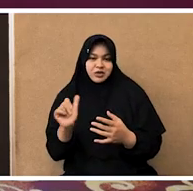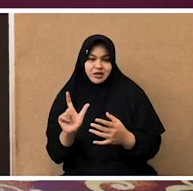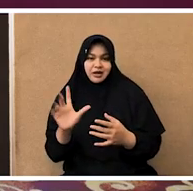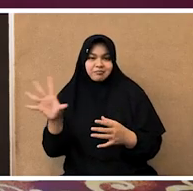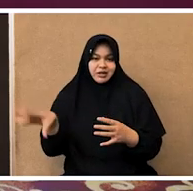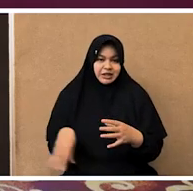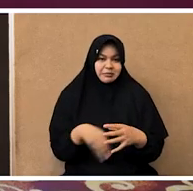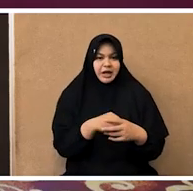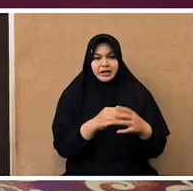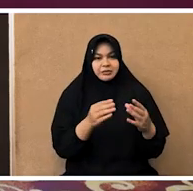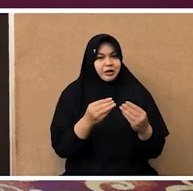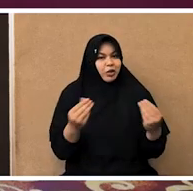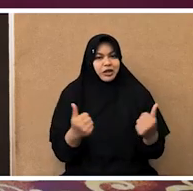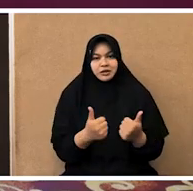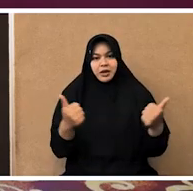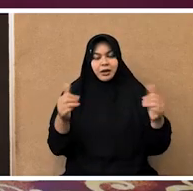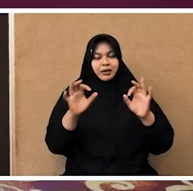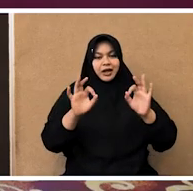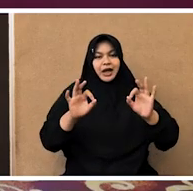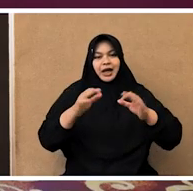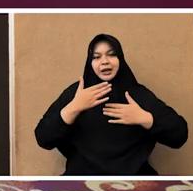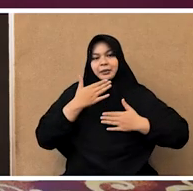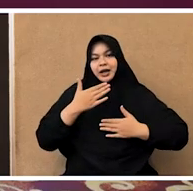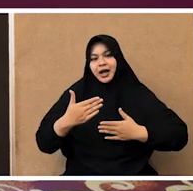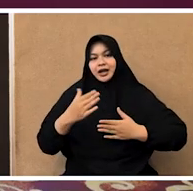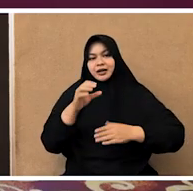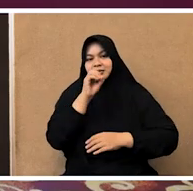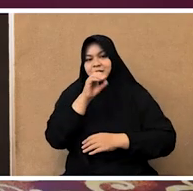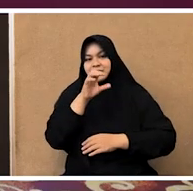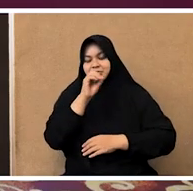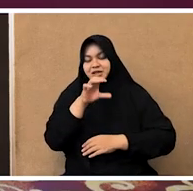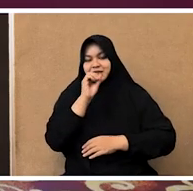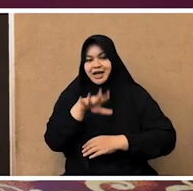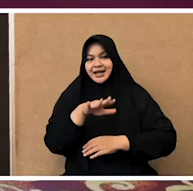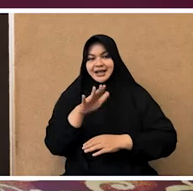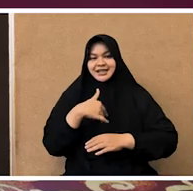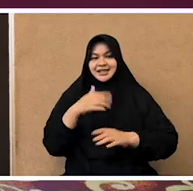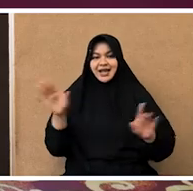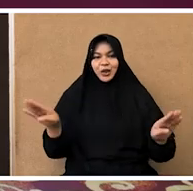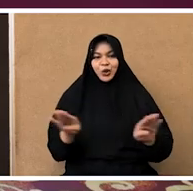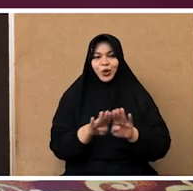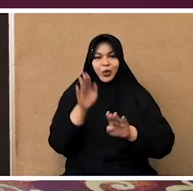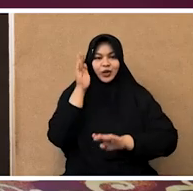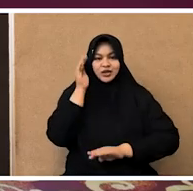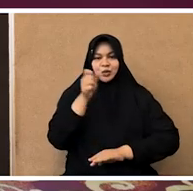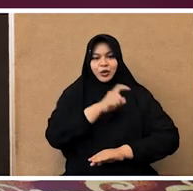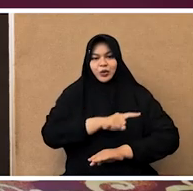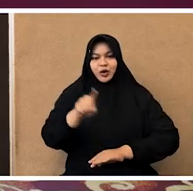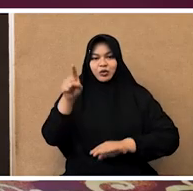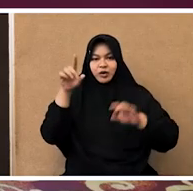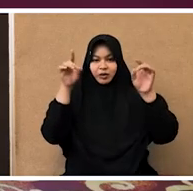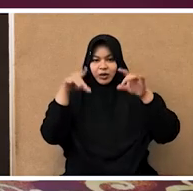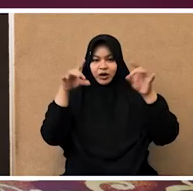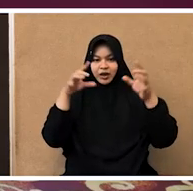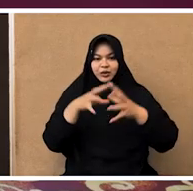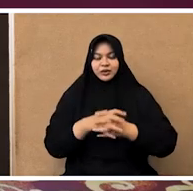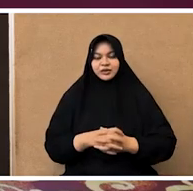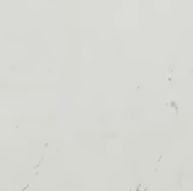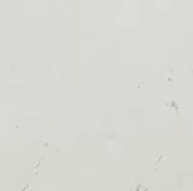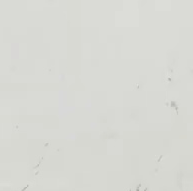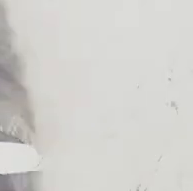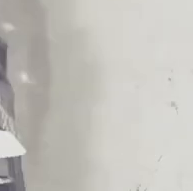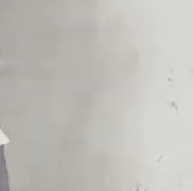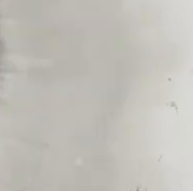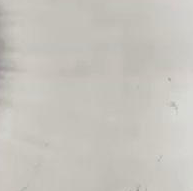berkualitas Saya kira demikian Terima kasih para pembicara dan saya Heri wassalamualaikum warahmatullahi wabarakatuh